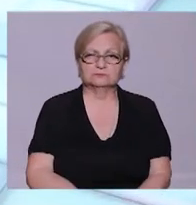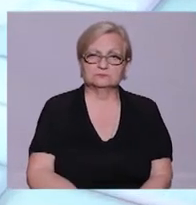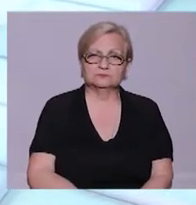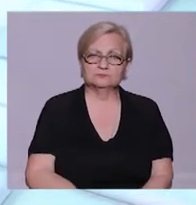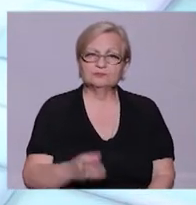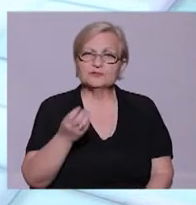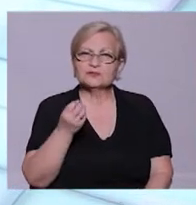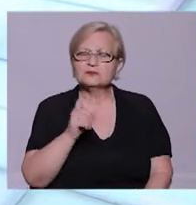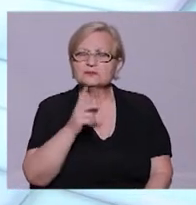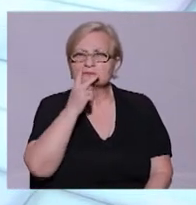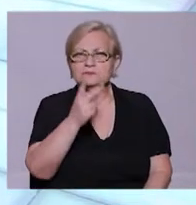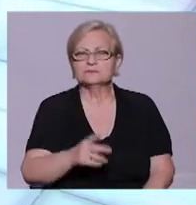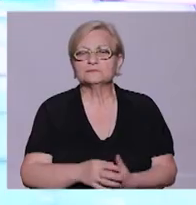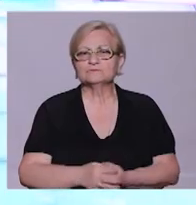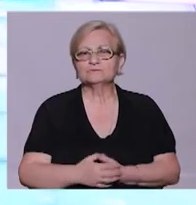კიდევ რას ხედავთ?